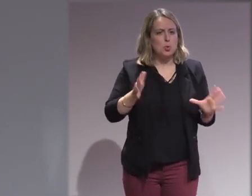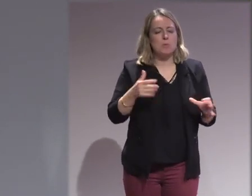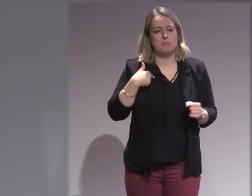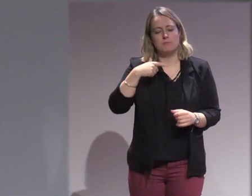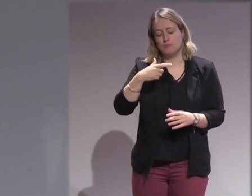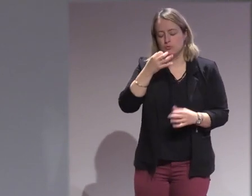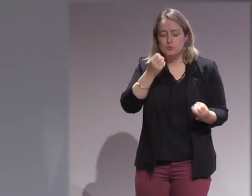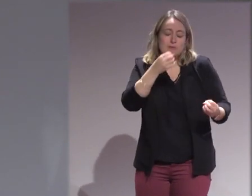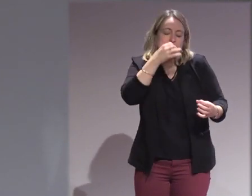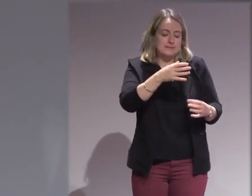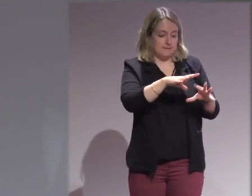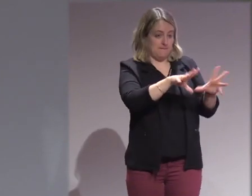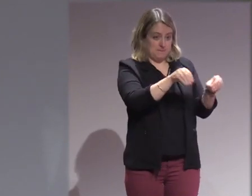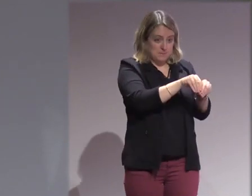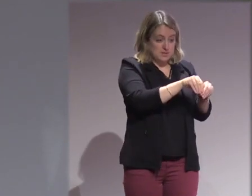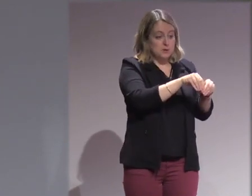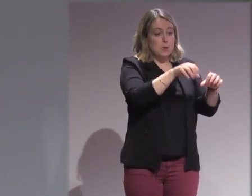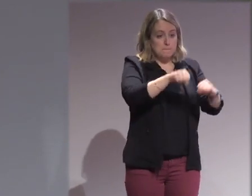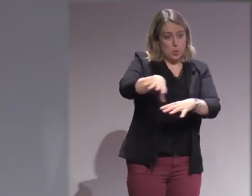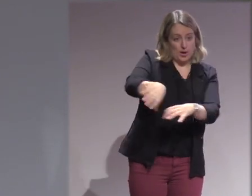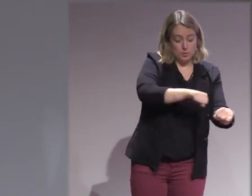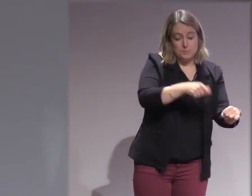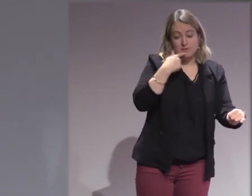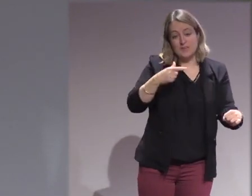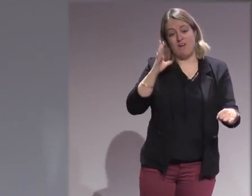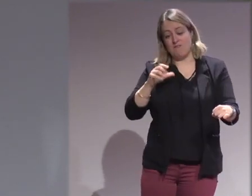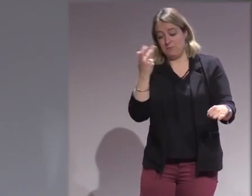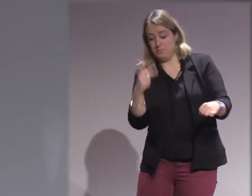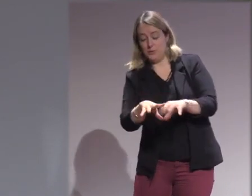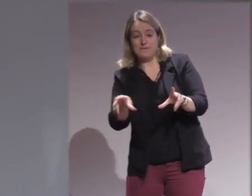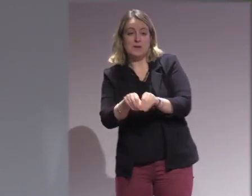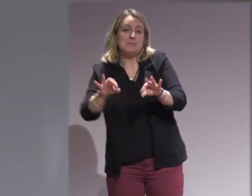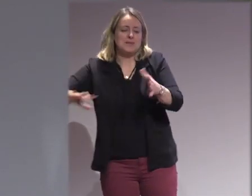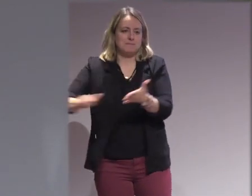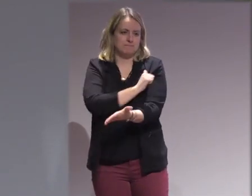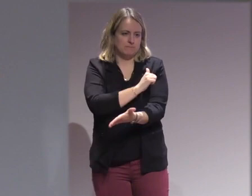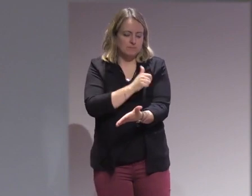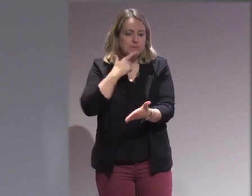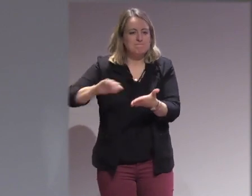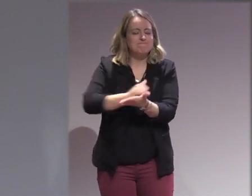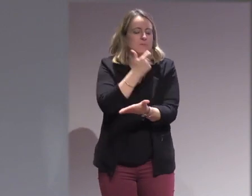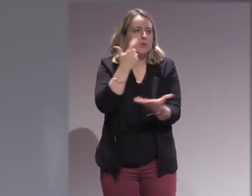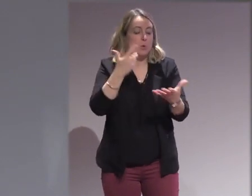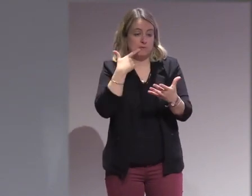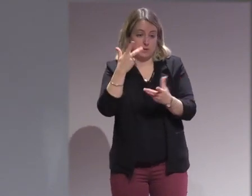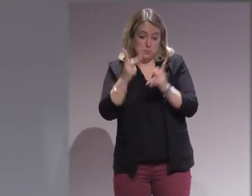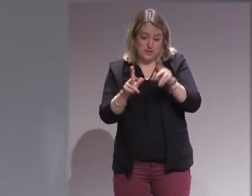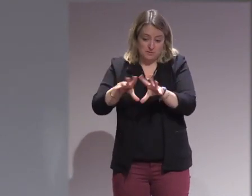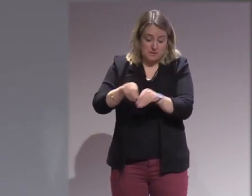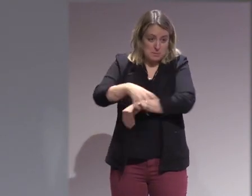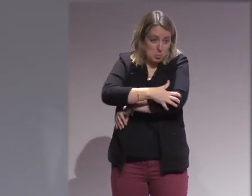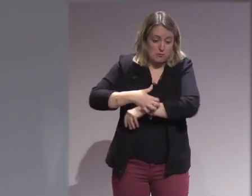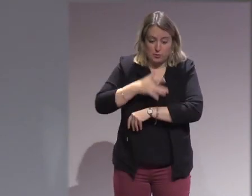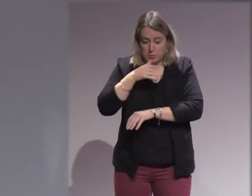l'adoption, il faut qu'une autre ait été détruite. Alors qu'il s'agisse de personnes trop précaires et pauvres pour s'occuper de leurs enfants et puis qui